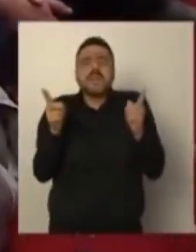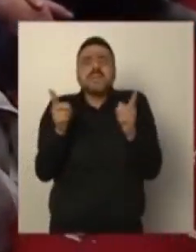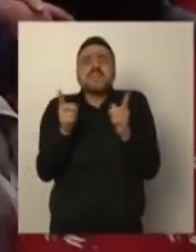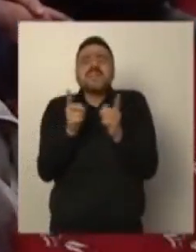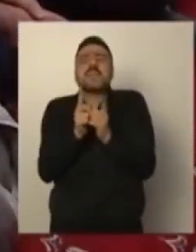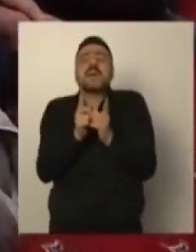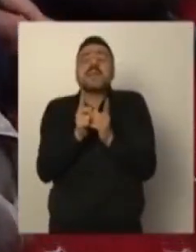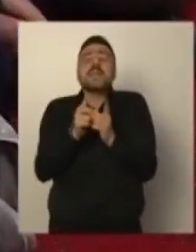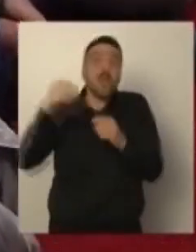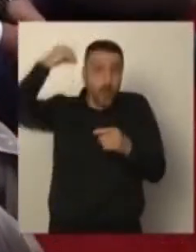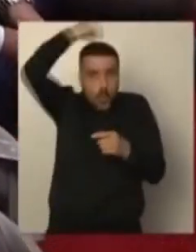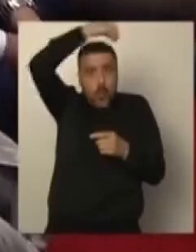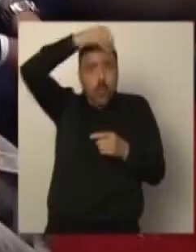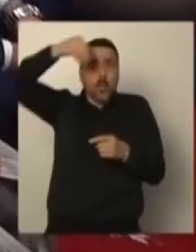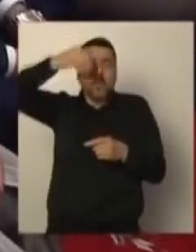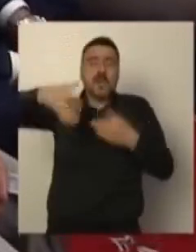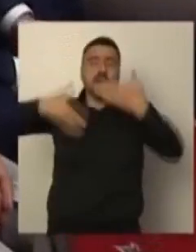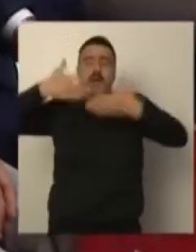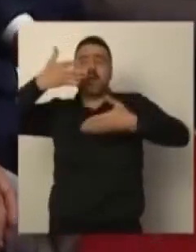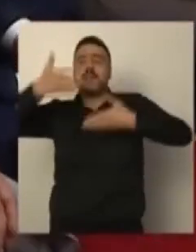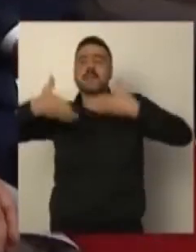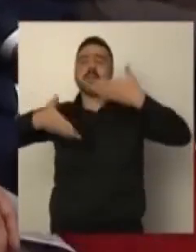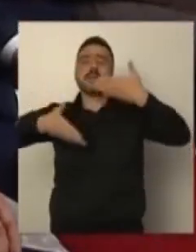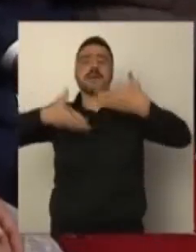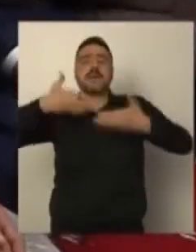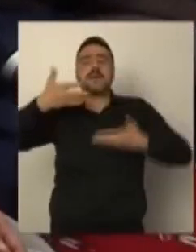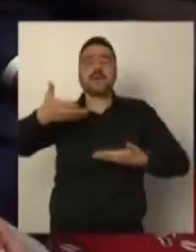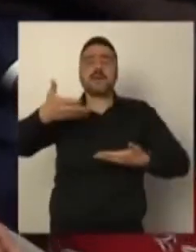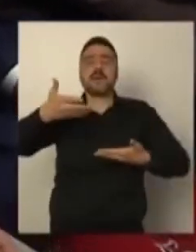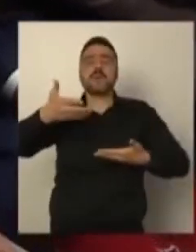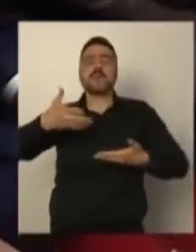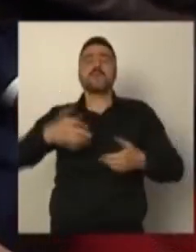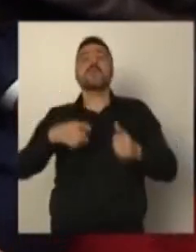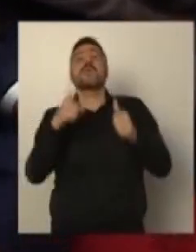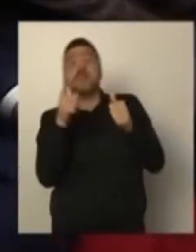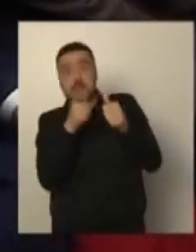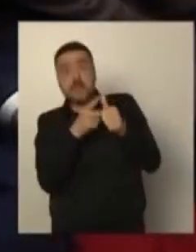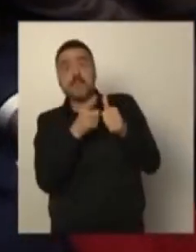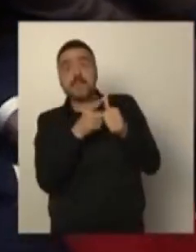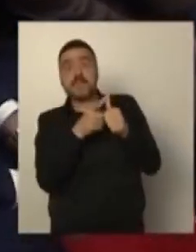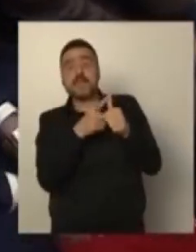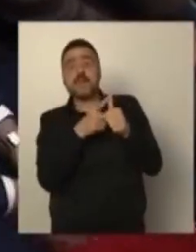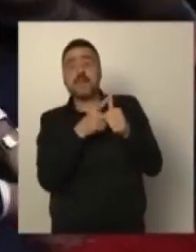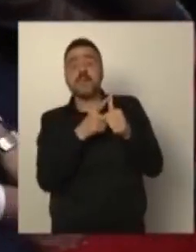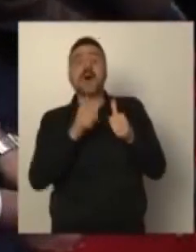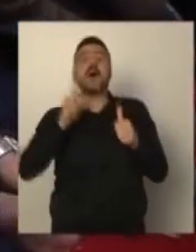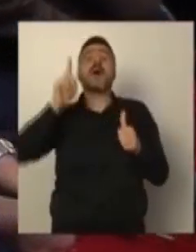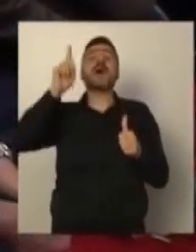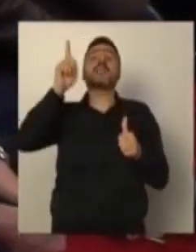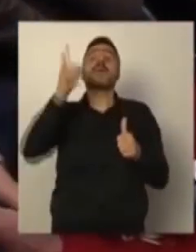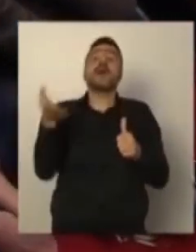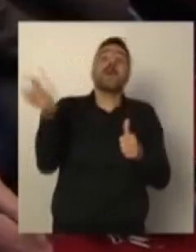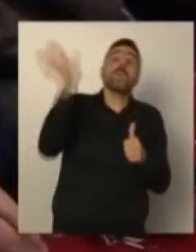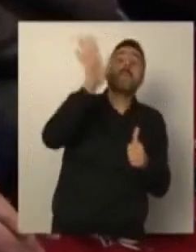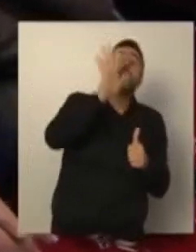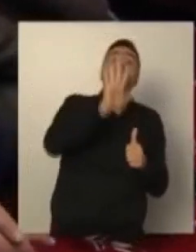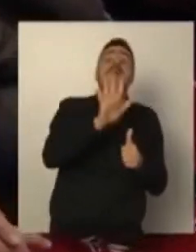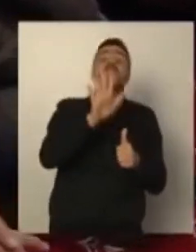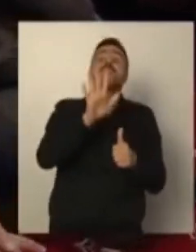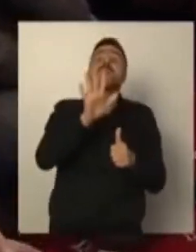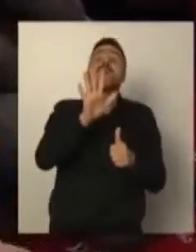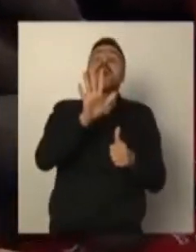halinde birlikte anlamaya çalışalım. Bunlardan birincisi Allah'tan başka